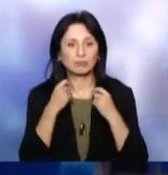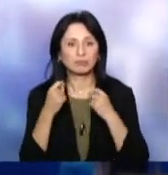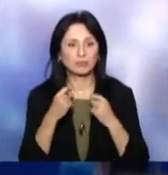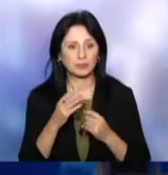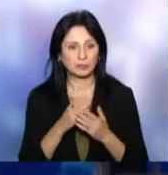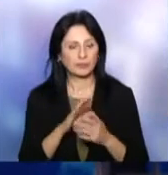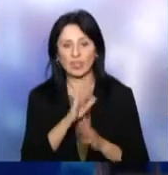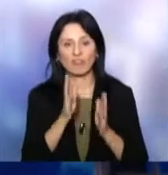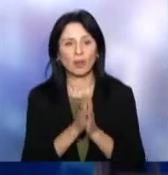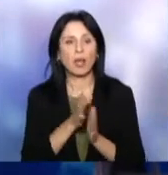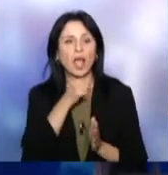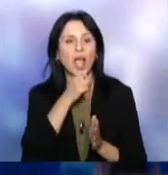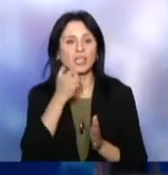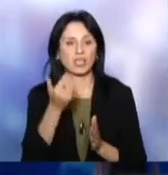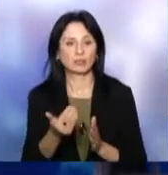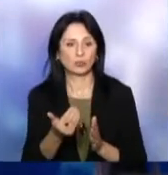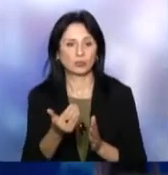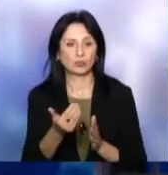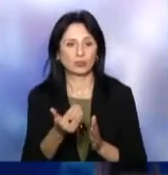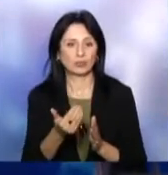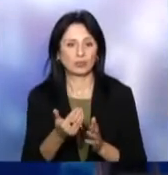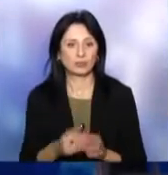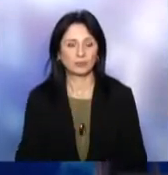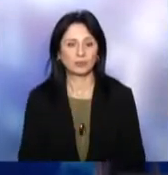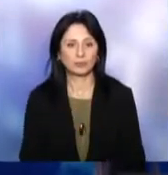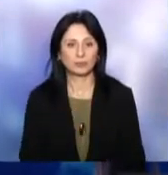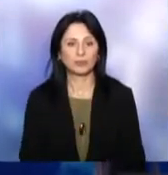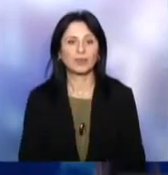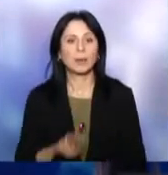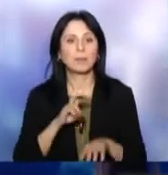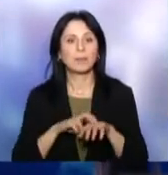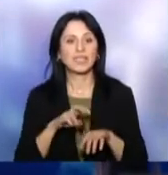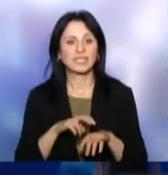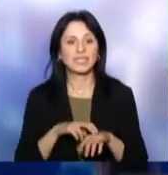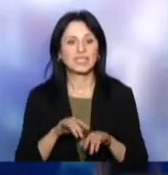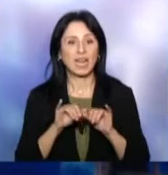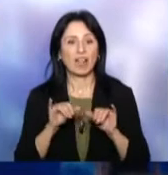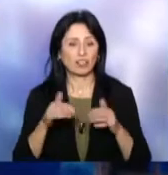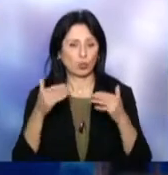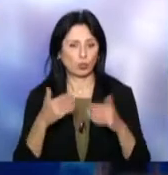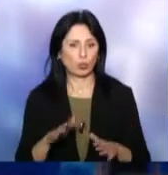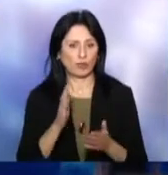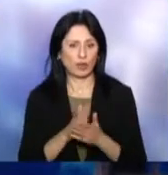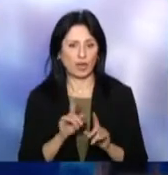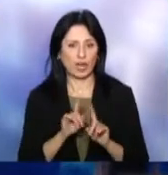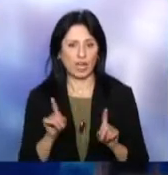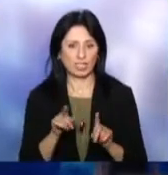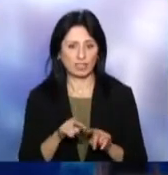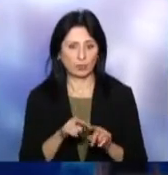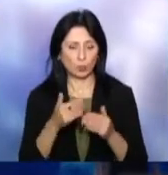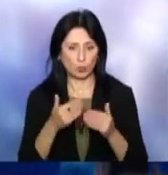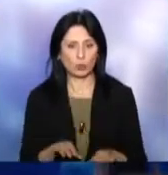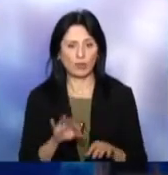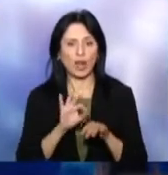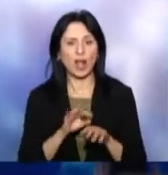არსებობაც. ეს ყველაფერი არის ასაკის ხვედრი, ესე ვთქვათ. მედიცინა ისე განვითარდა და განსაკუთრებით ესთეტიკური